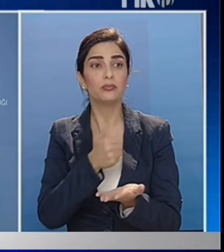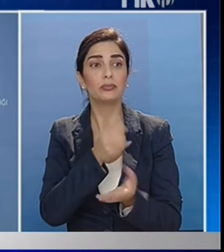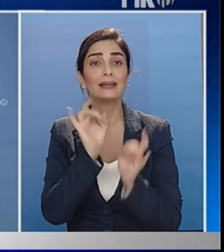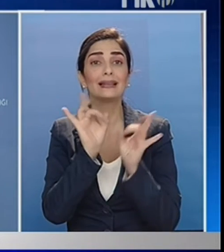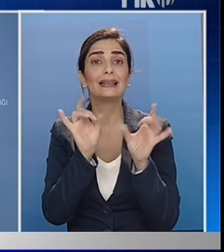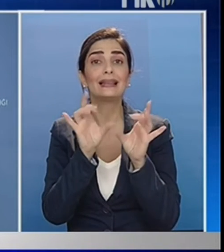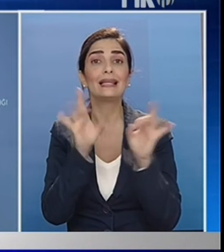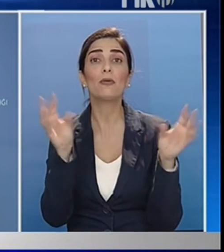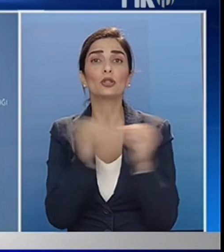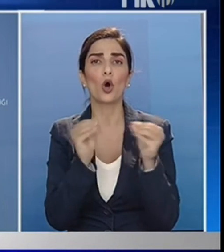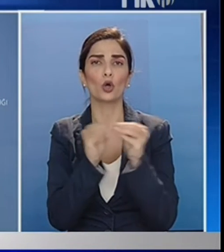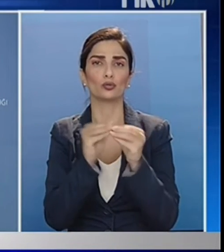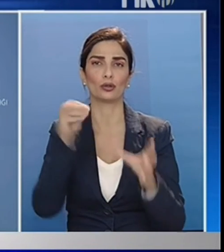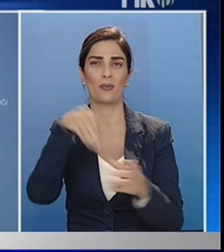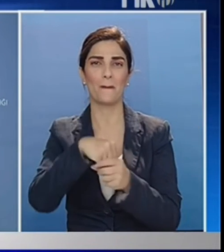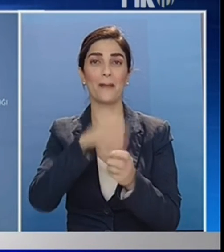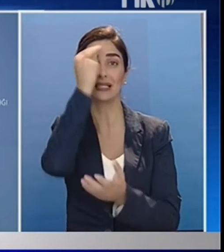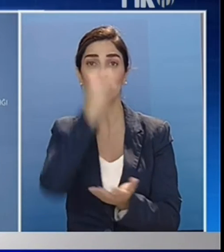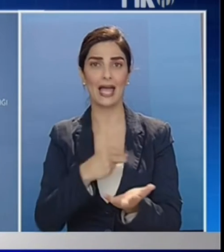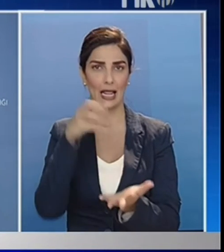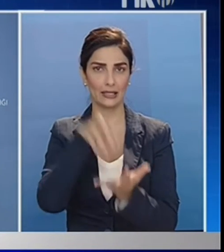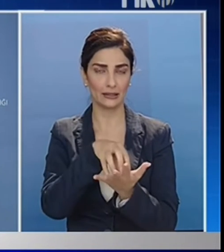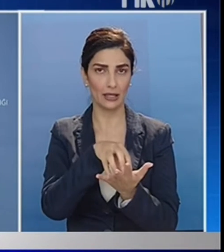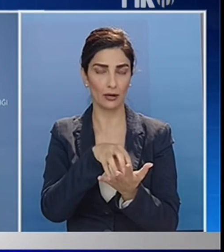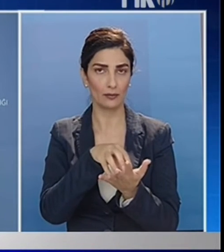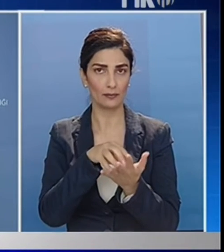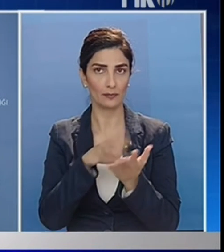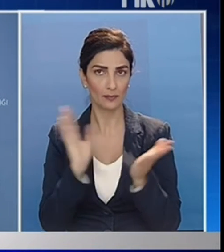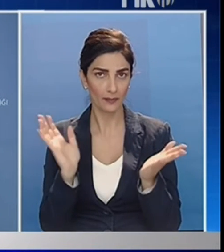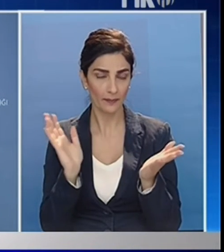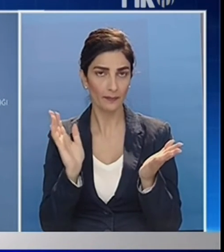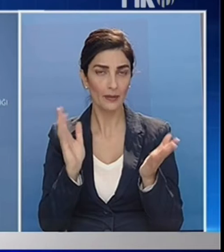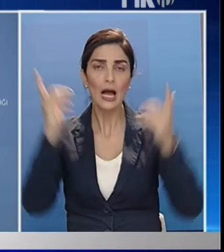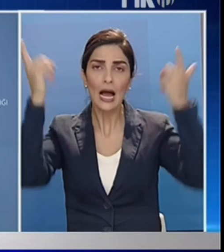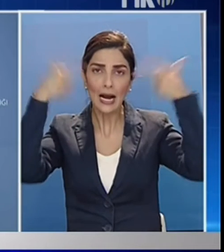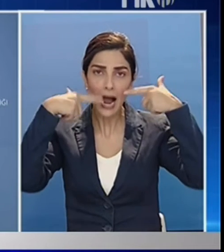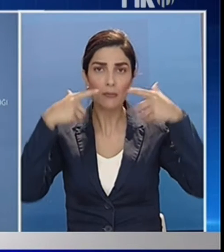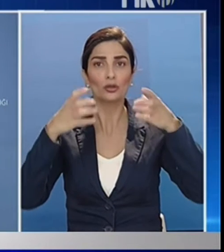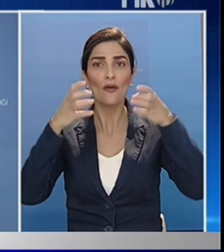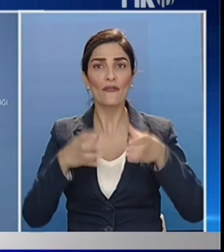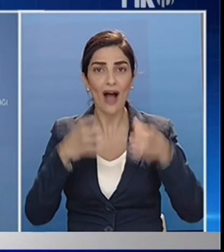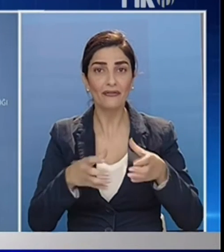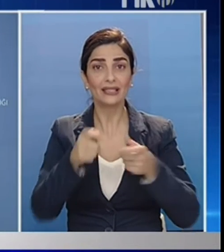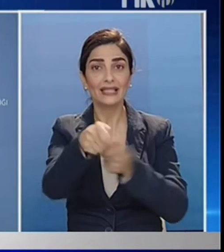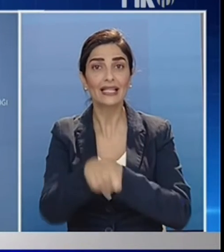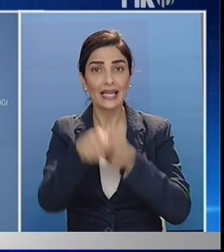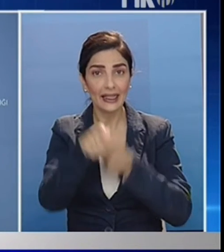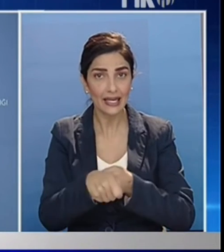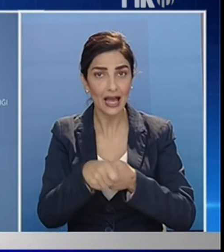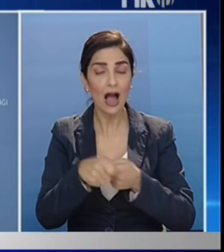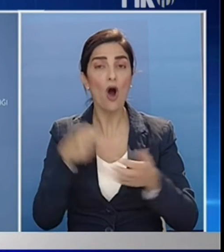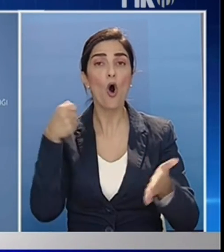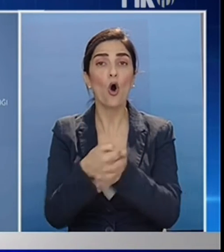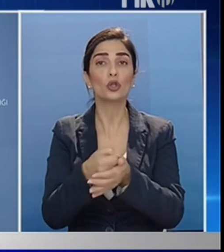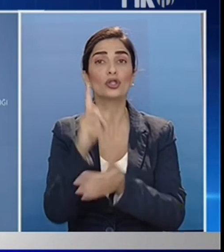την παρουσία πιστών. Επιτρέπονται θρησκευτικές τελετές, γάμοι, βαφτίσεις, κηδείες με μέγιστο αριθμό τα 10